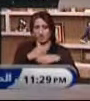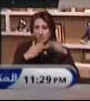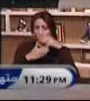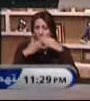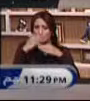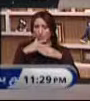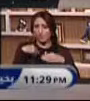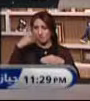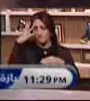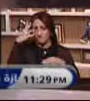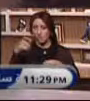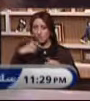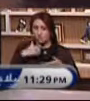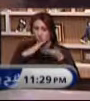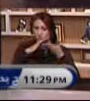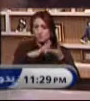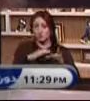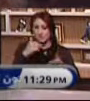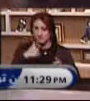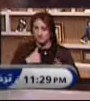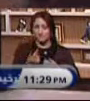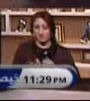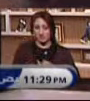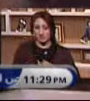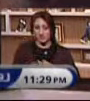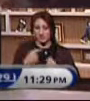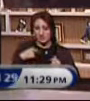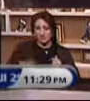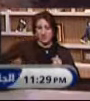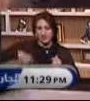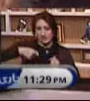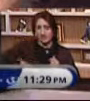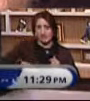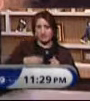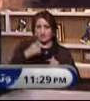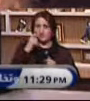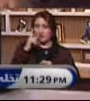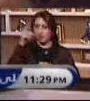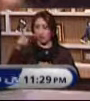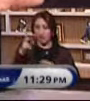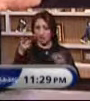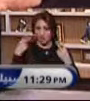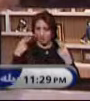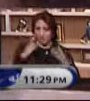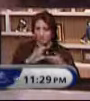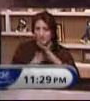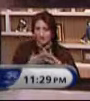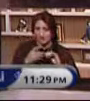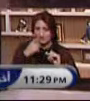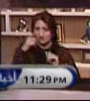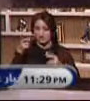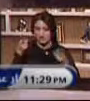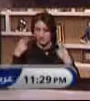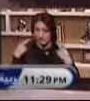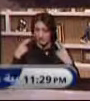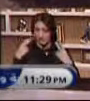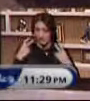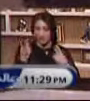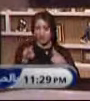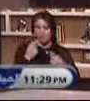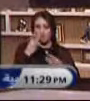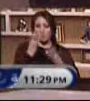يتامى وشغل، انما يعني انما انفقت ليقال كريم جواد. وقد قيل خلاص يا عم خدت اللي انت عايزه،